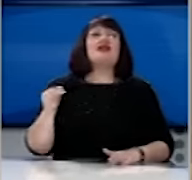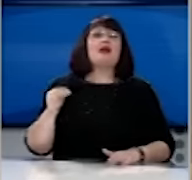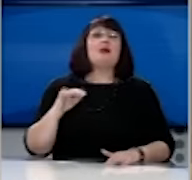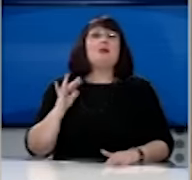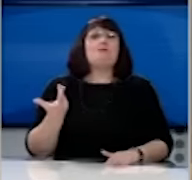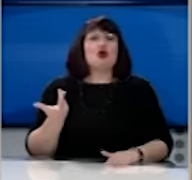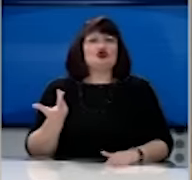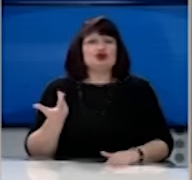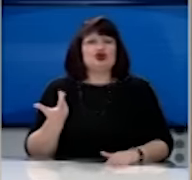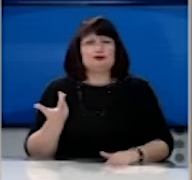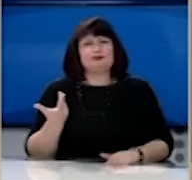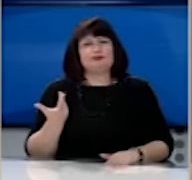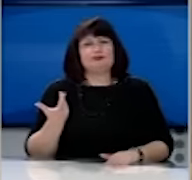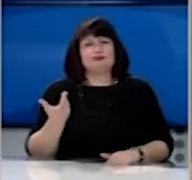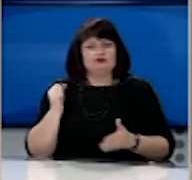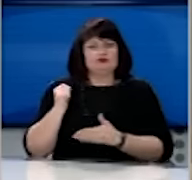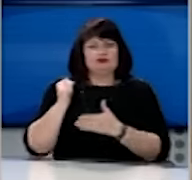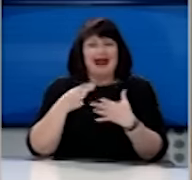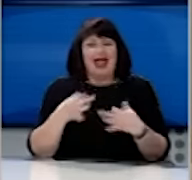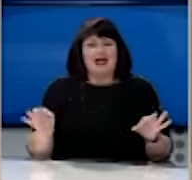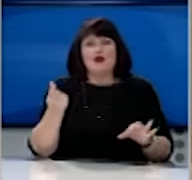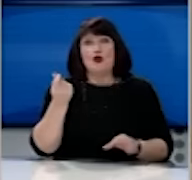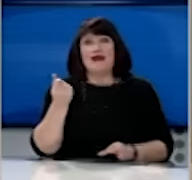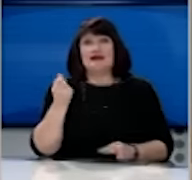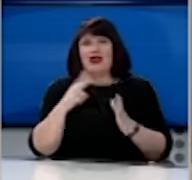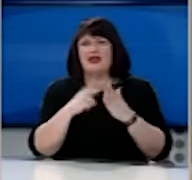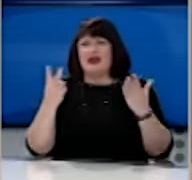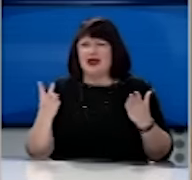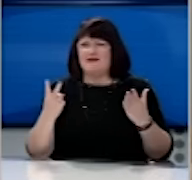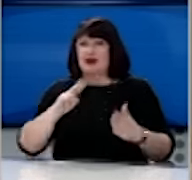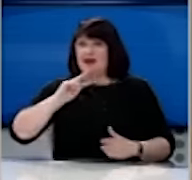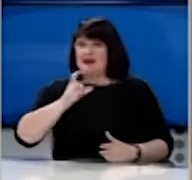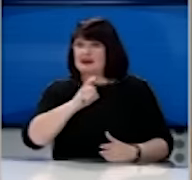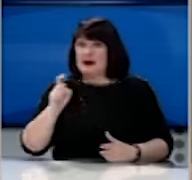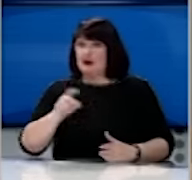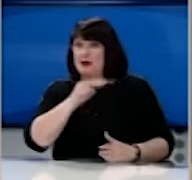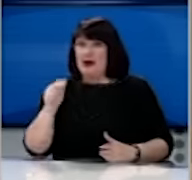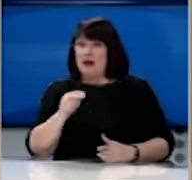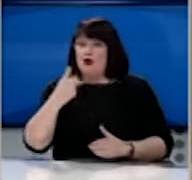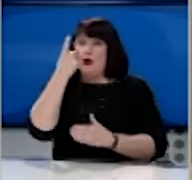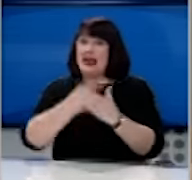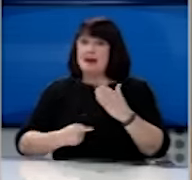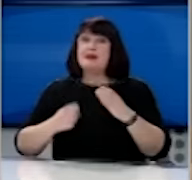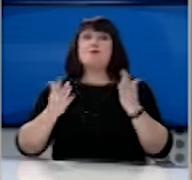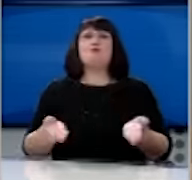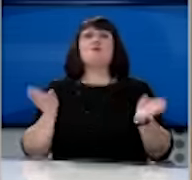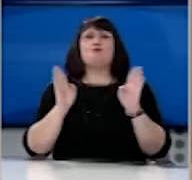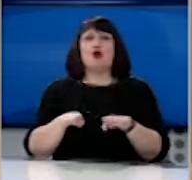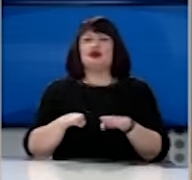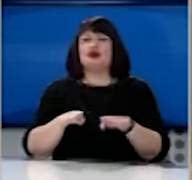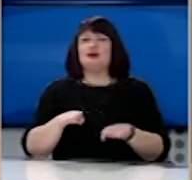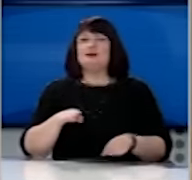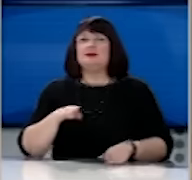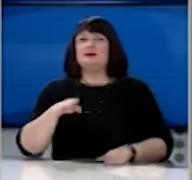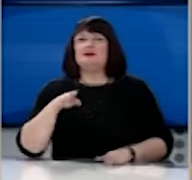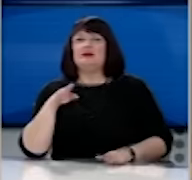θα καλυφθεί το χρηματοδοτικό κενό των 17 δισεκατομμυρίων ευρώ. Τελικά